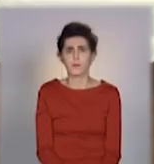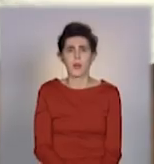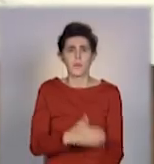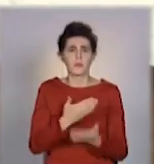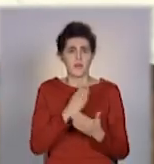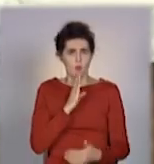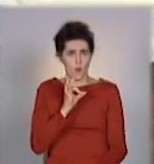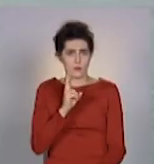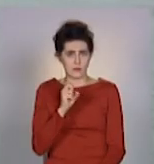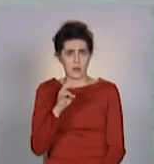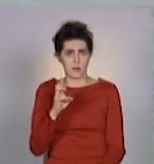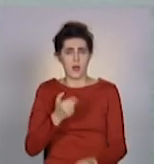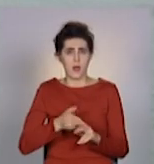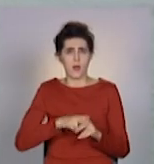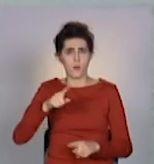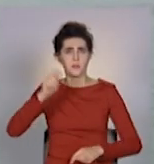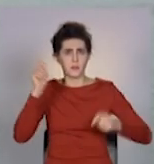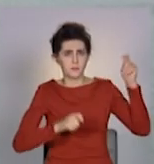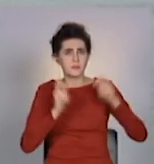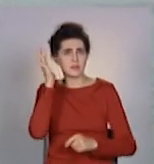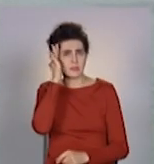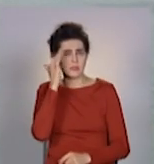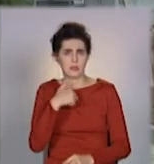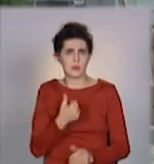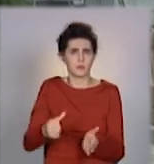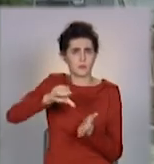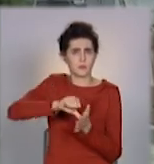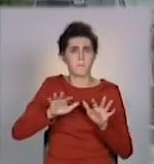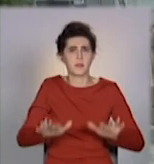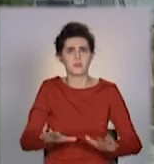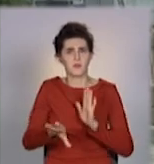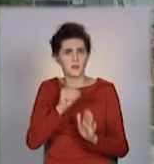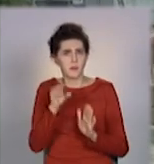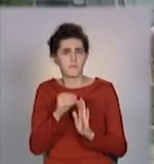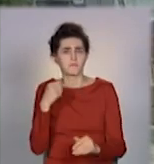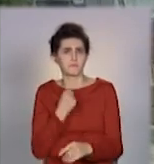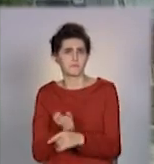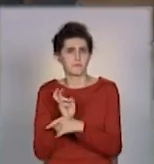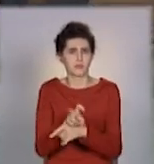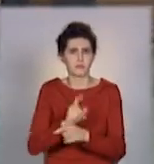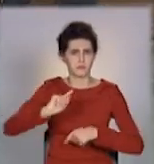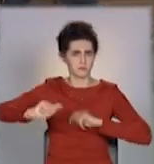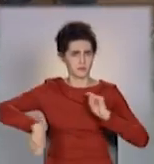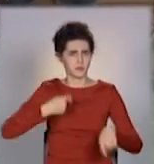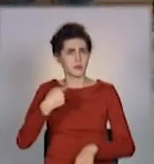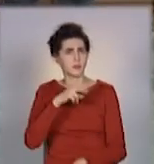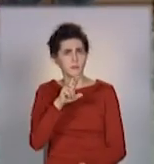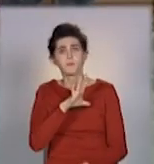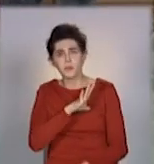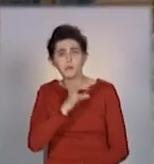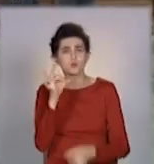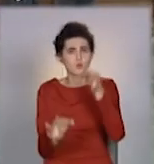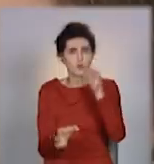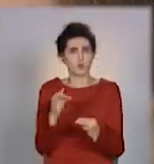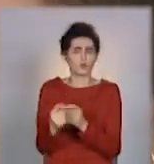Переселенка Оксана Воробльова хотіла проголосувати на місцевих виборах, проте каже, марно, навіть зверталася до суду. Зміни до виборчого